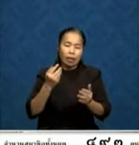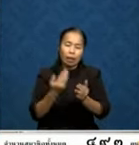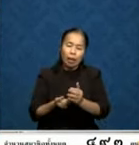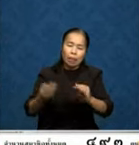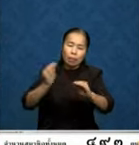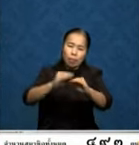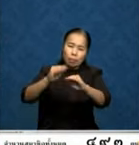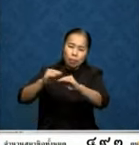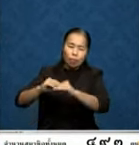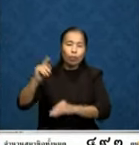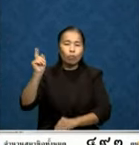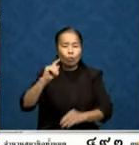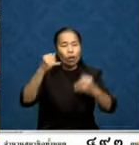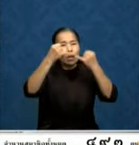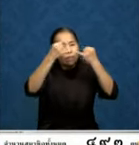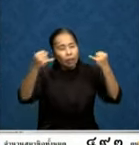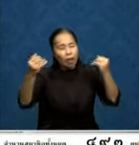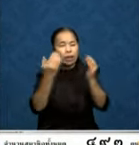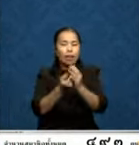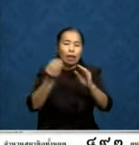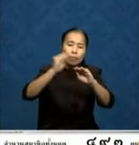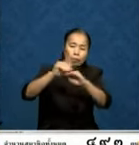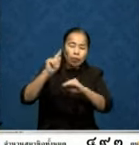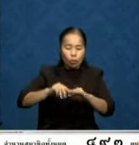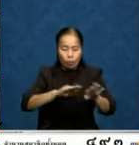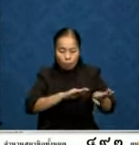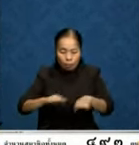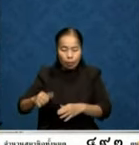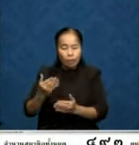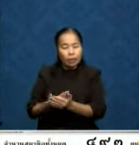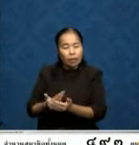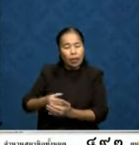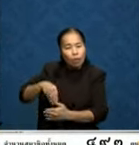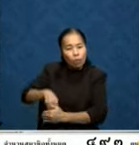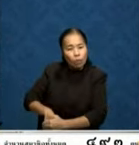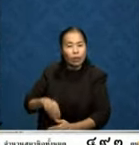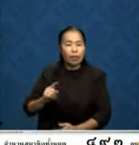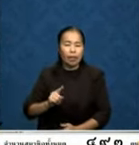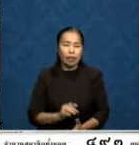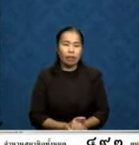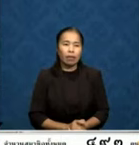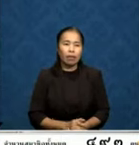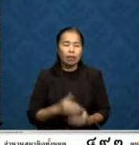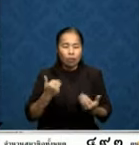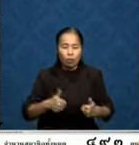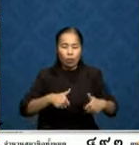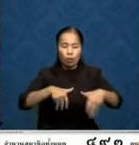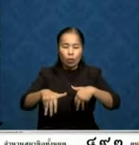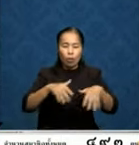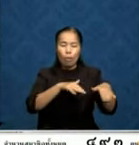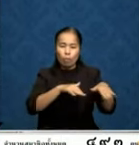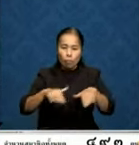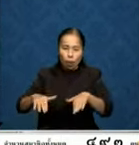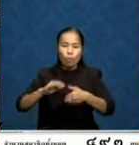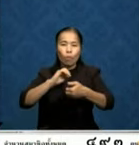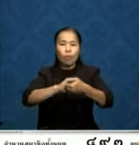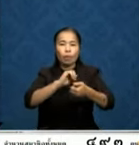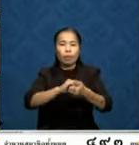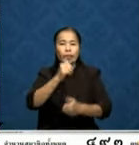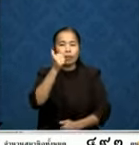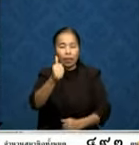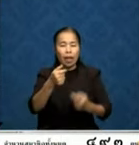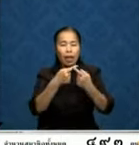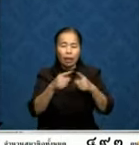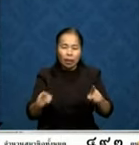ถูกอะไรต่างๆรู้ทันกันประชาชนเขาพร้อมที่จะให้ความร่วมมือแต่